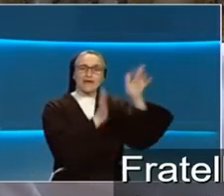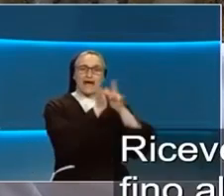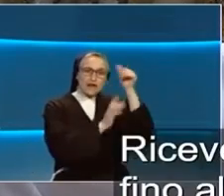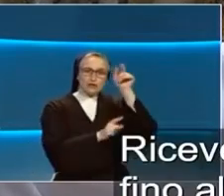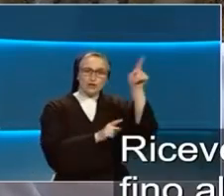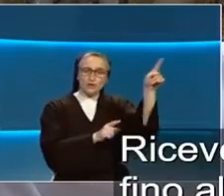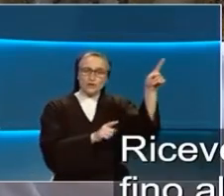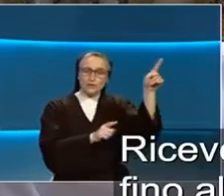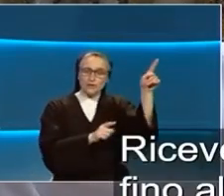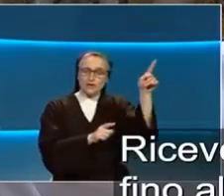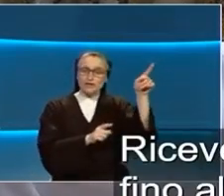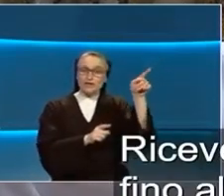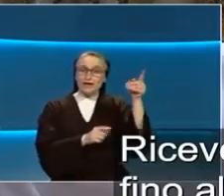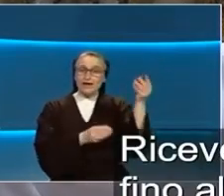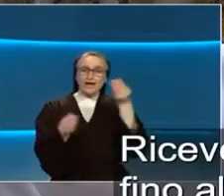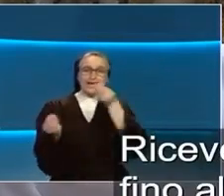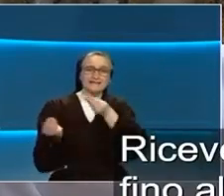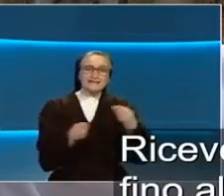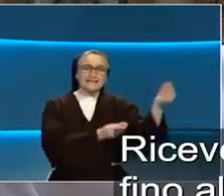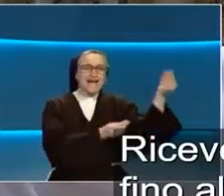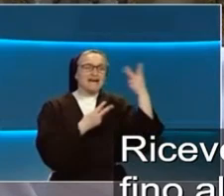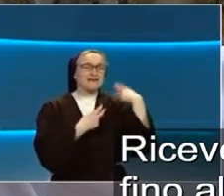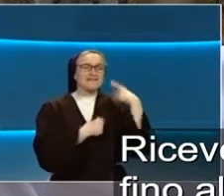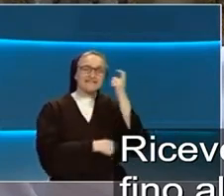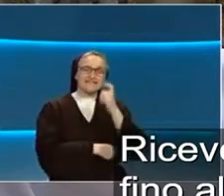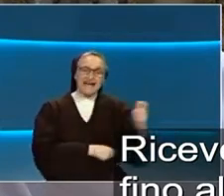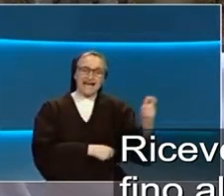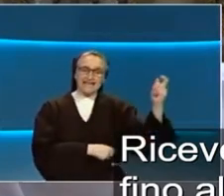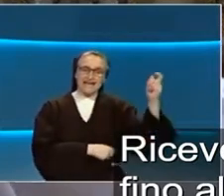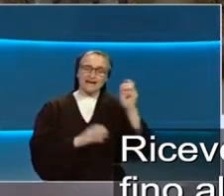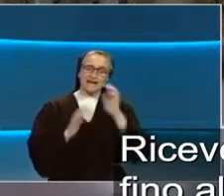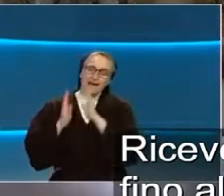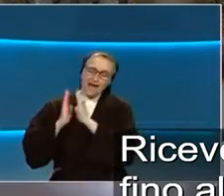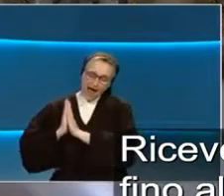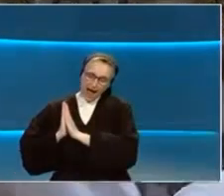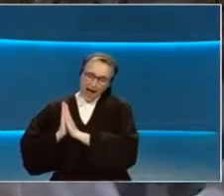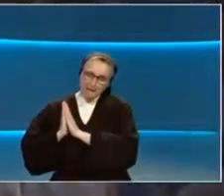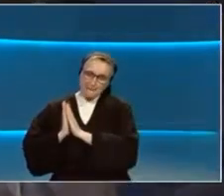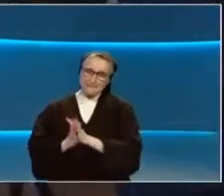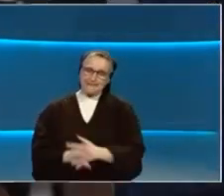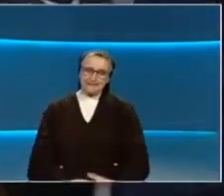Cristo per avere la vita eterna.